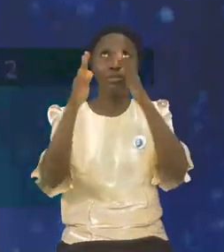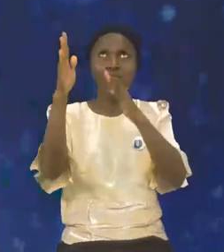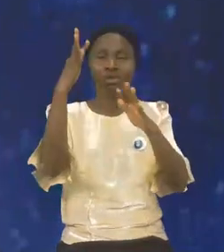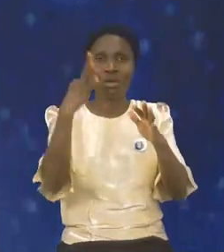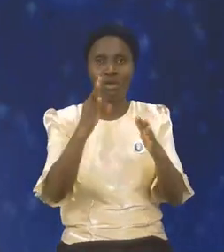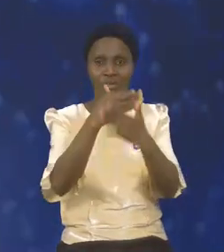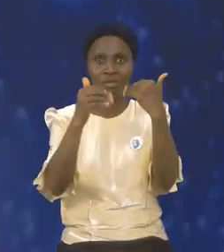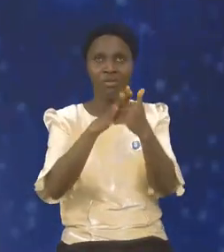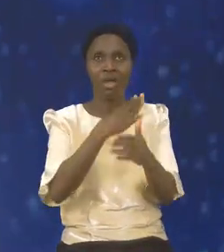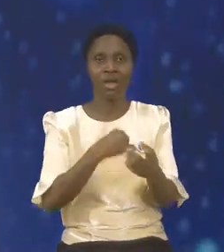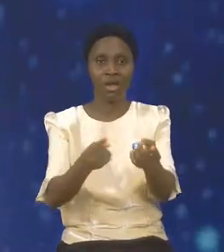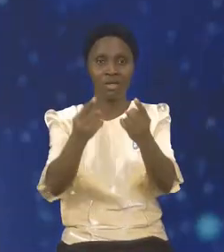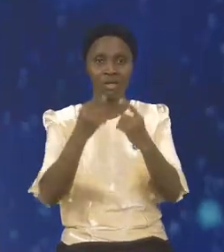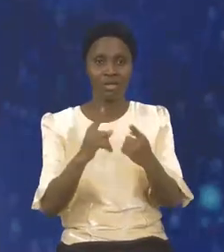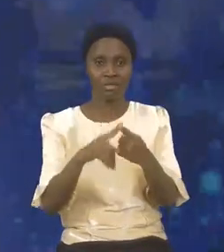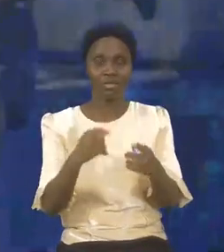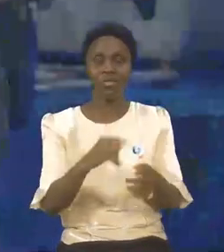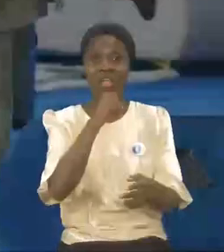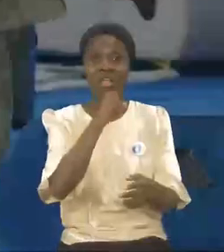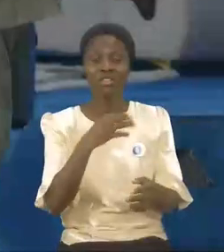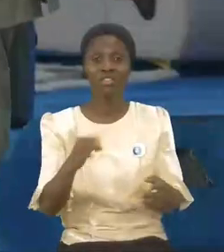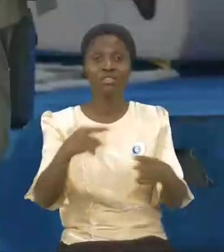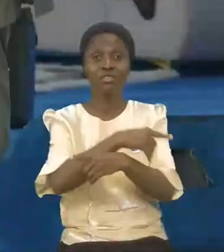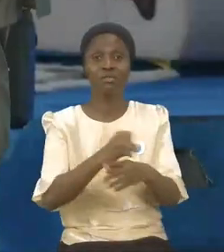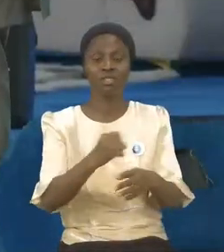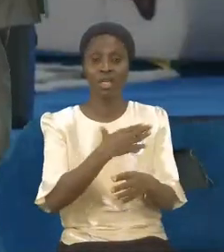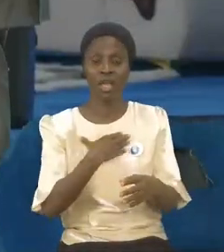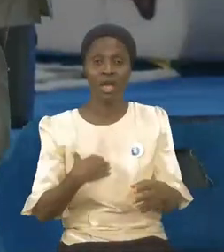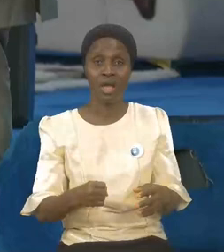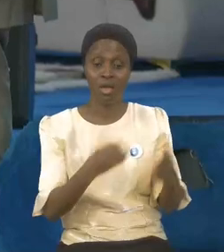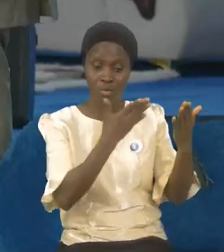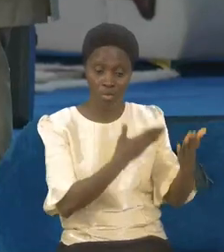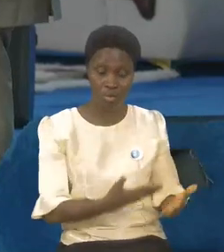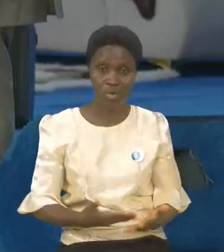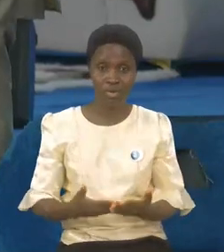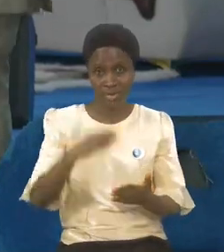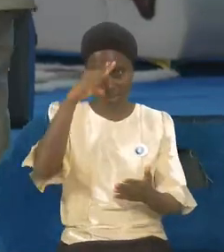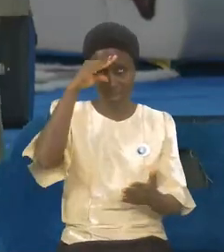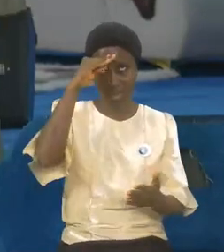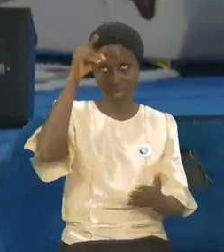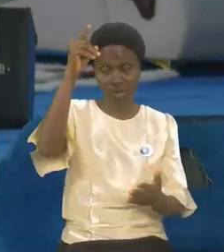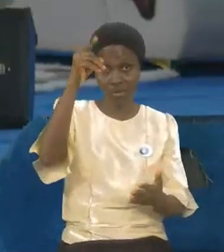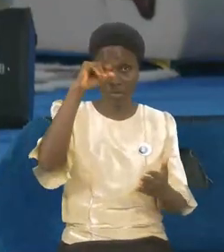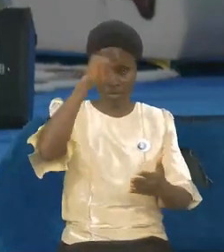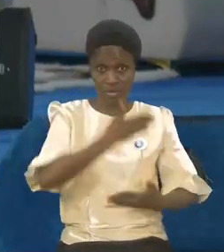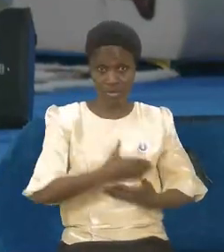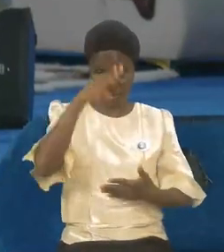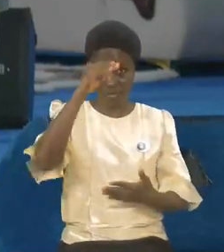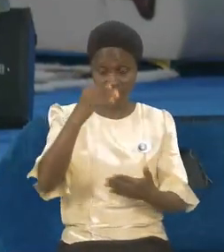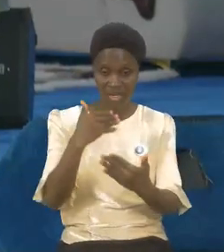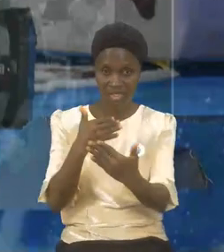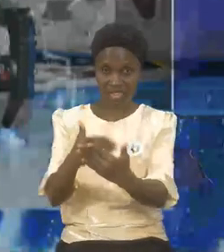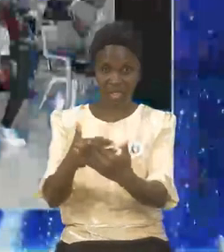arriva quelqu'un de semblable à un fils de l'homme. Il s'avança vers l'ancien des jours, et on le